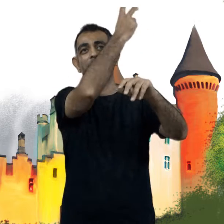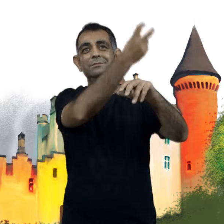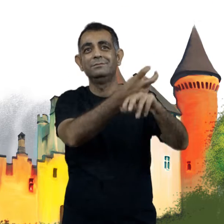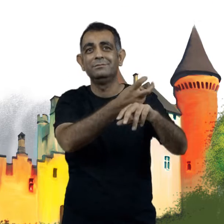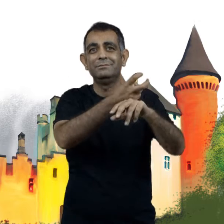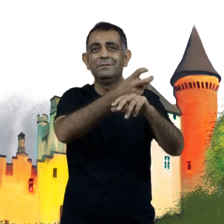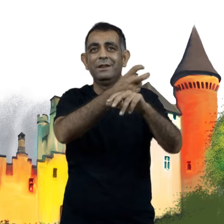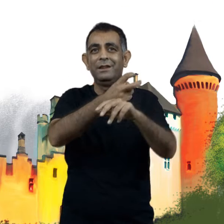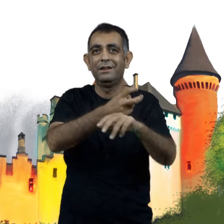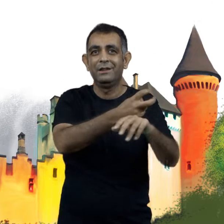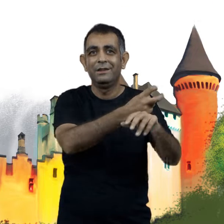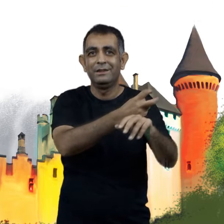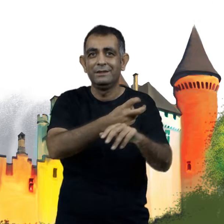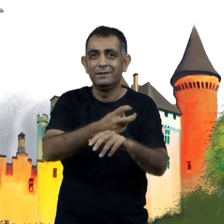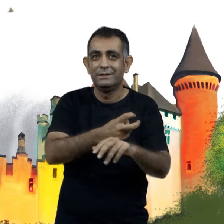onları sırtına aldı.